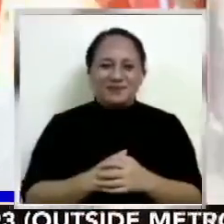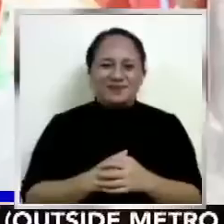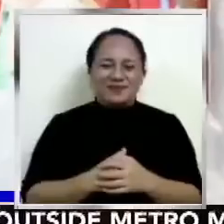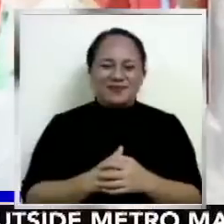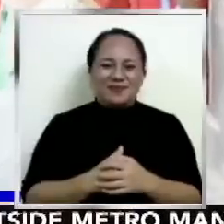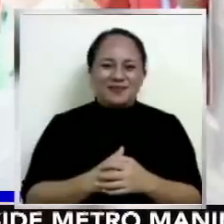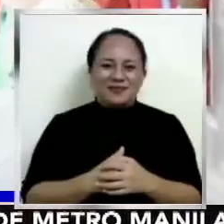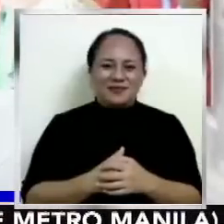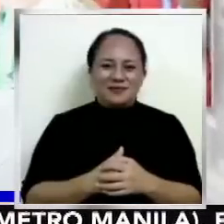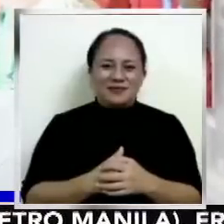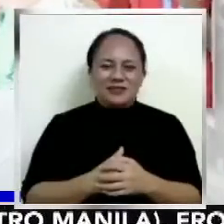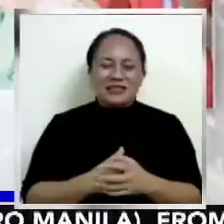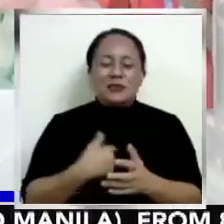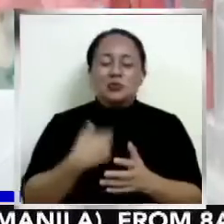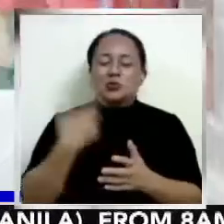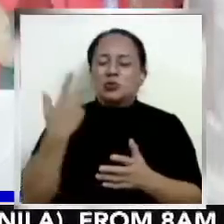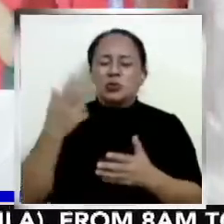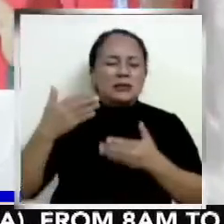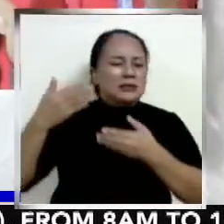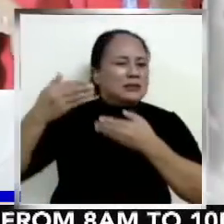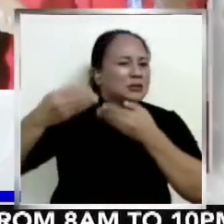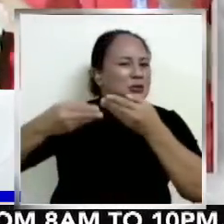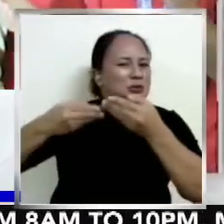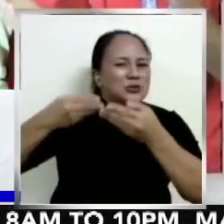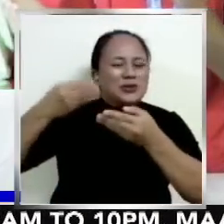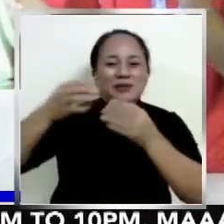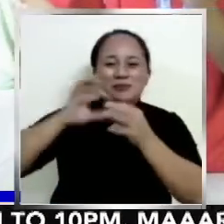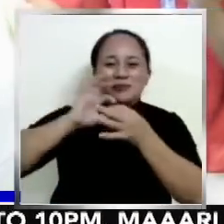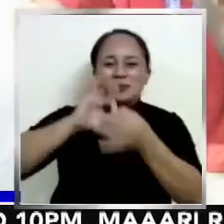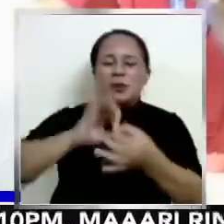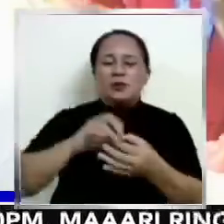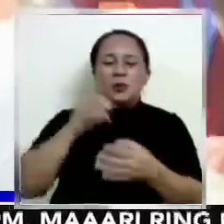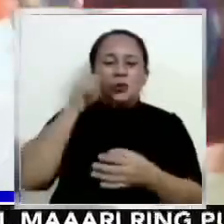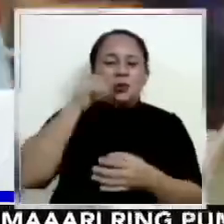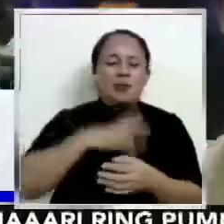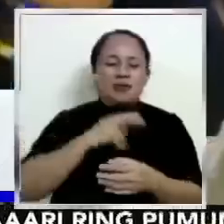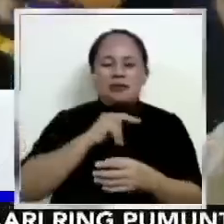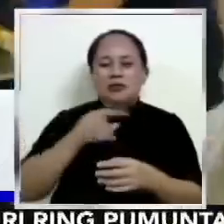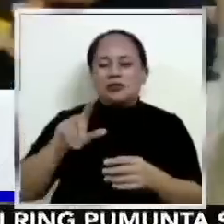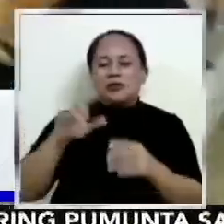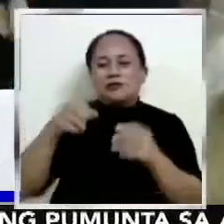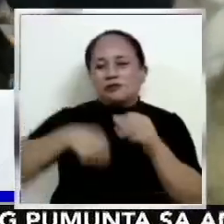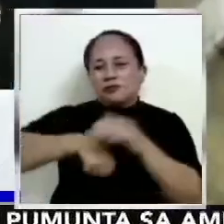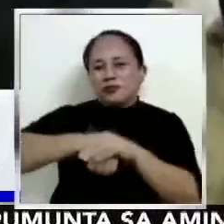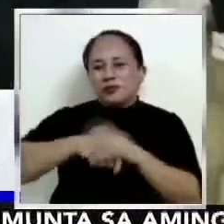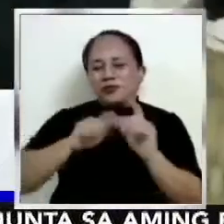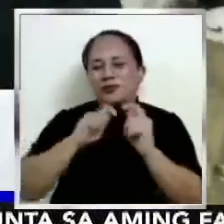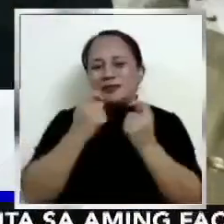Sa makasaysayang panalo ng Philippine Women's National Football Team kontra Thailand.